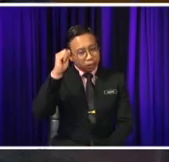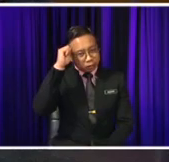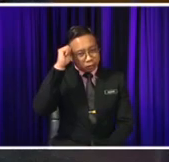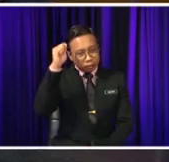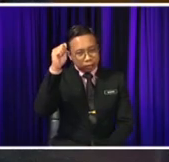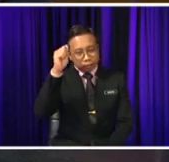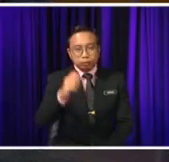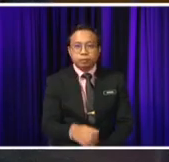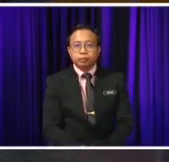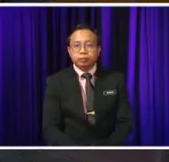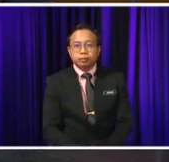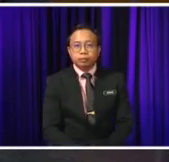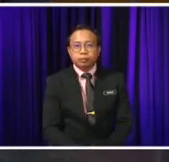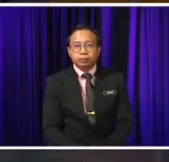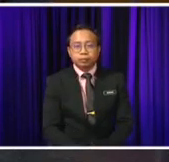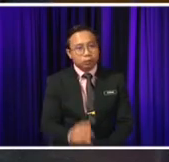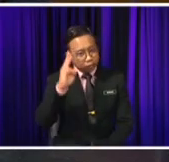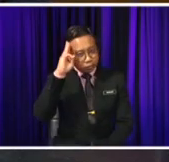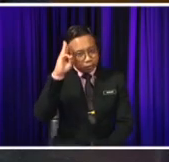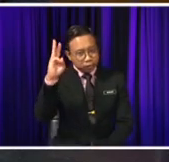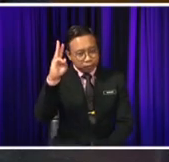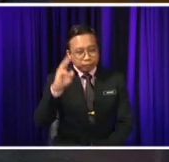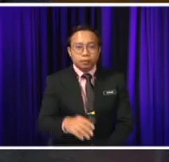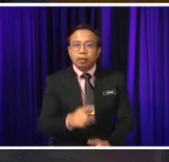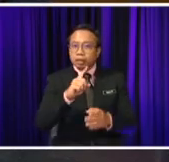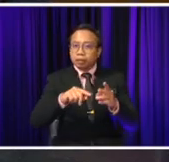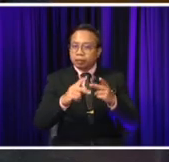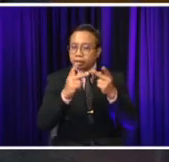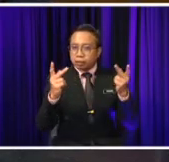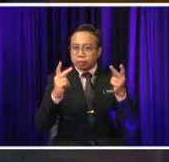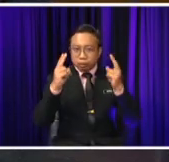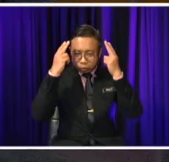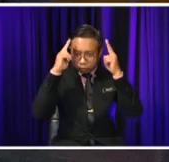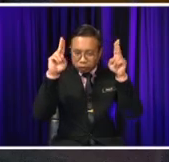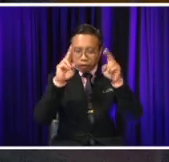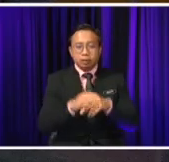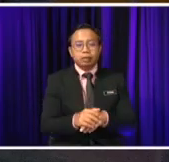Assalamualaikum warahmatullahi wabarakatuh Apa kabar Alhamdulillah